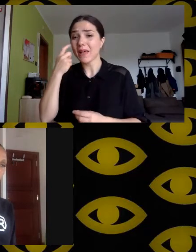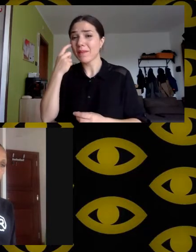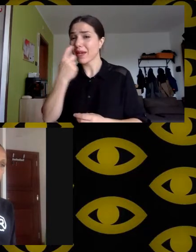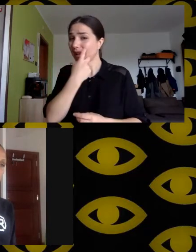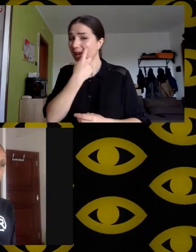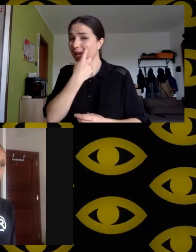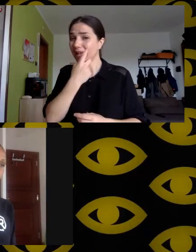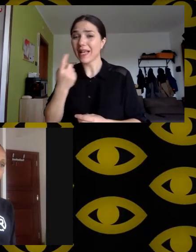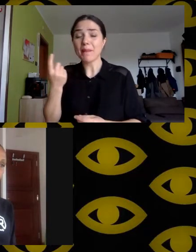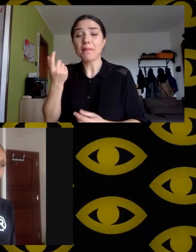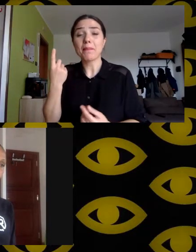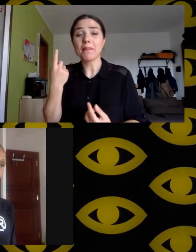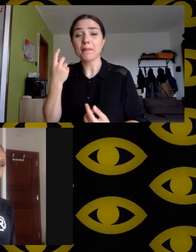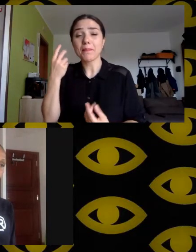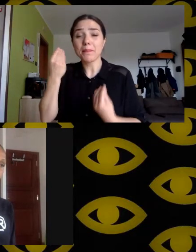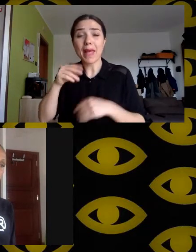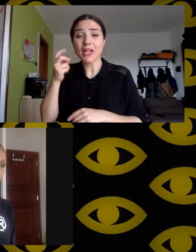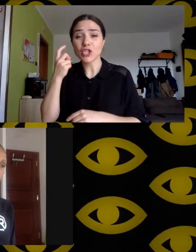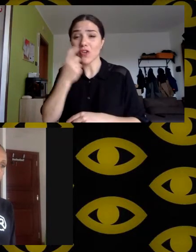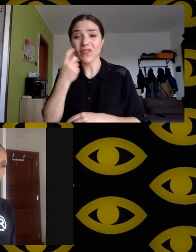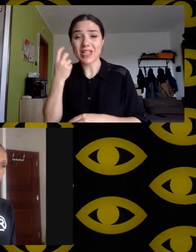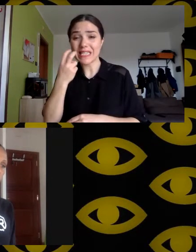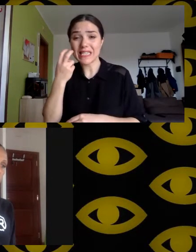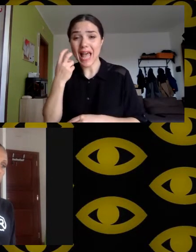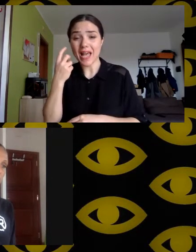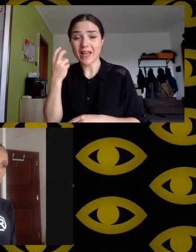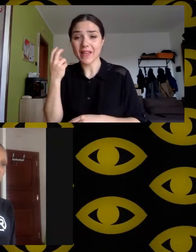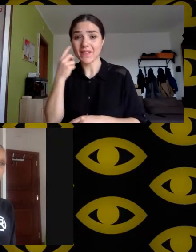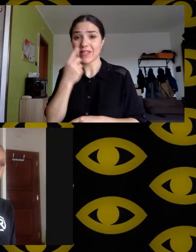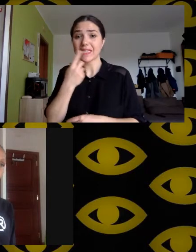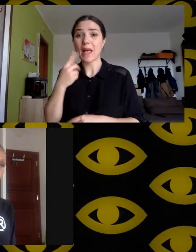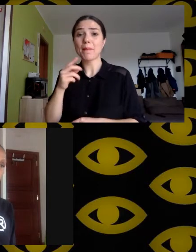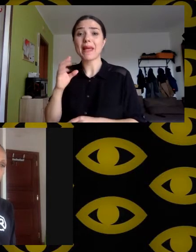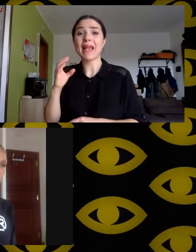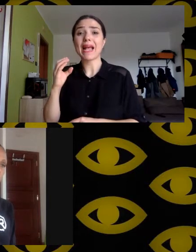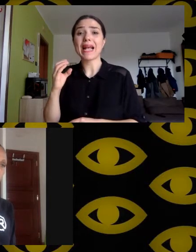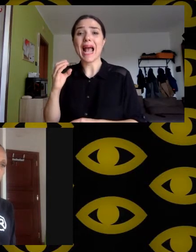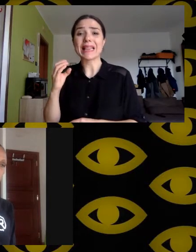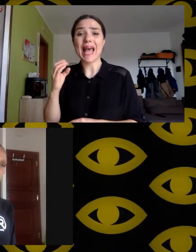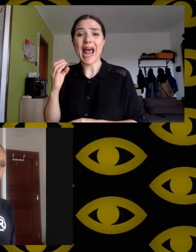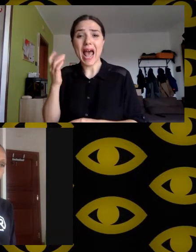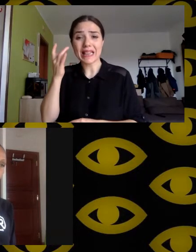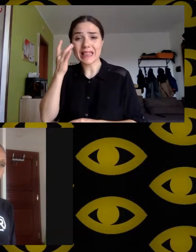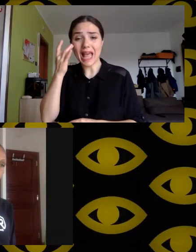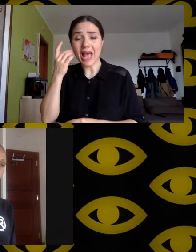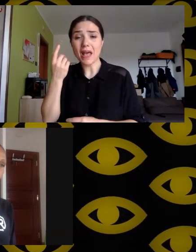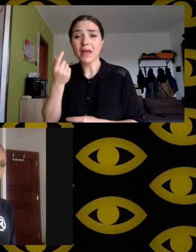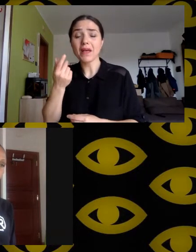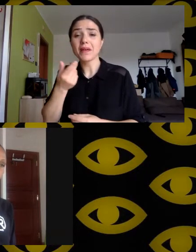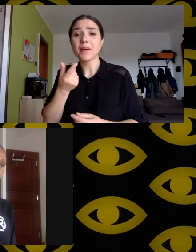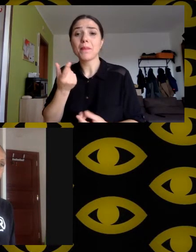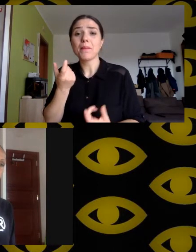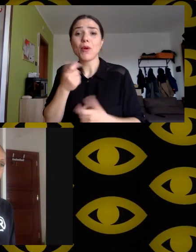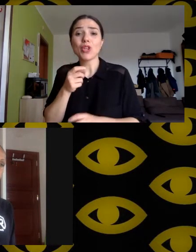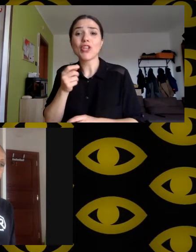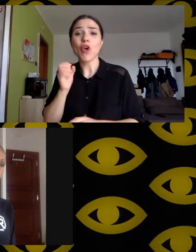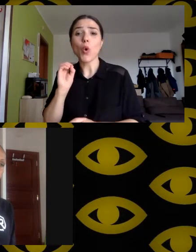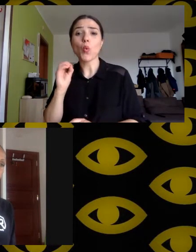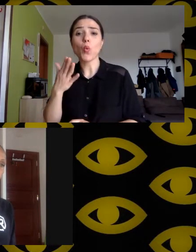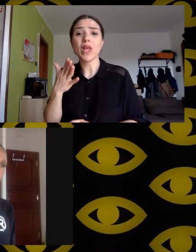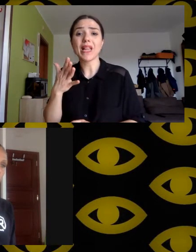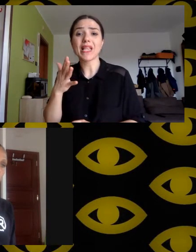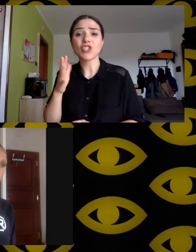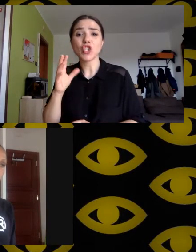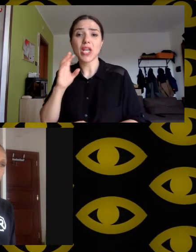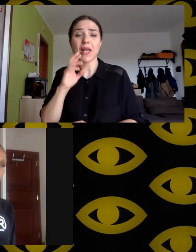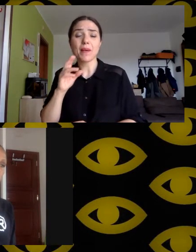avevano perso la vista, e non avendo quei 30 euro a disposizione non potevano vivere,